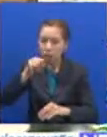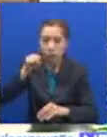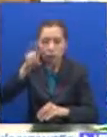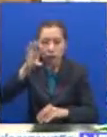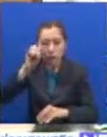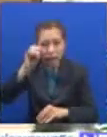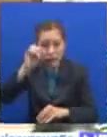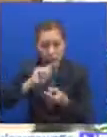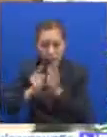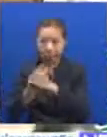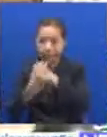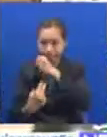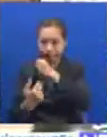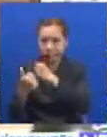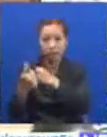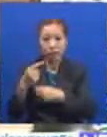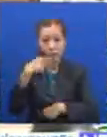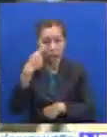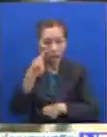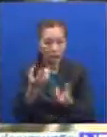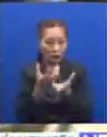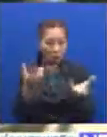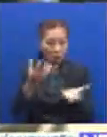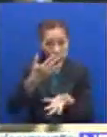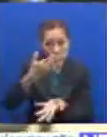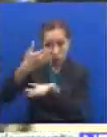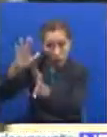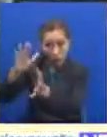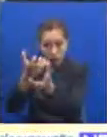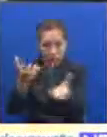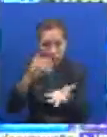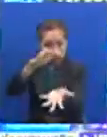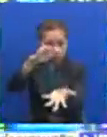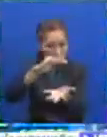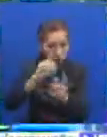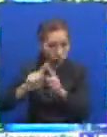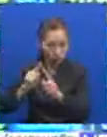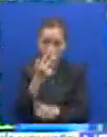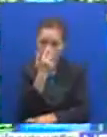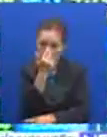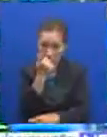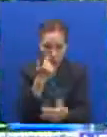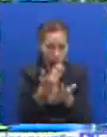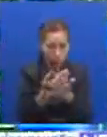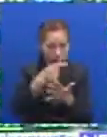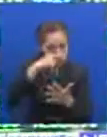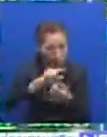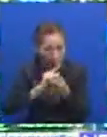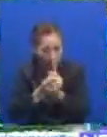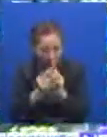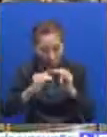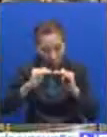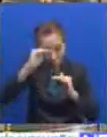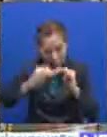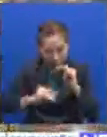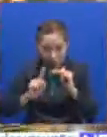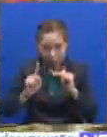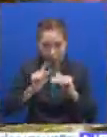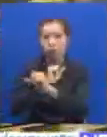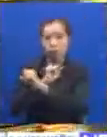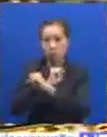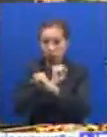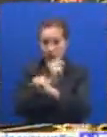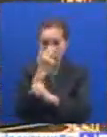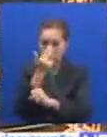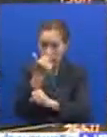34.00 บาทถึง 34.50 บาทต่อเหรียญสหรัฐดังนั้นผู้ส่งออกและนำเข้านะคะต้องติดตามสถานการณ์และหาวิธีป้องกันความเสี่ยงเอาไว้ด้วยค่ะส่ว